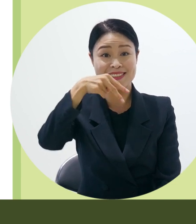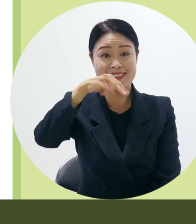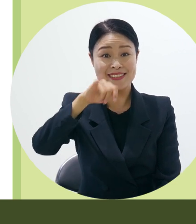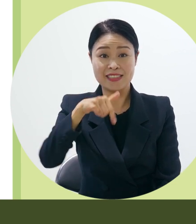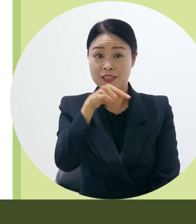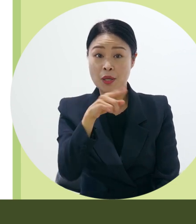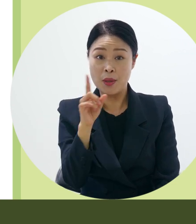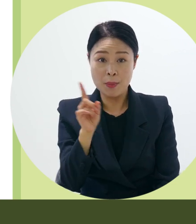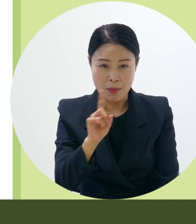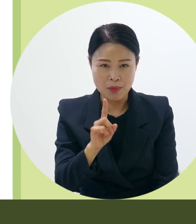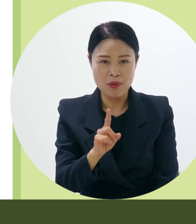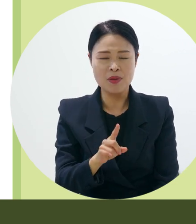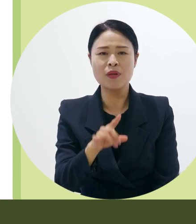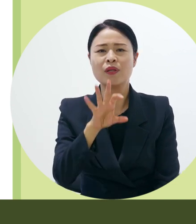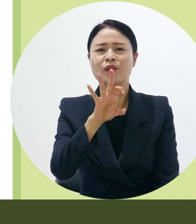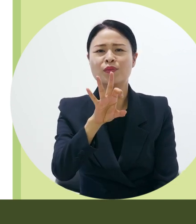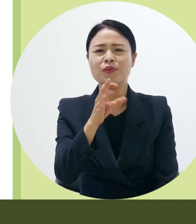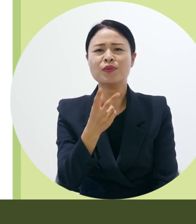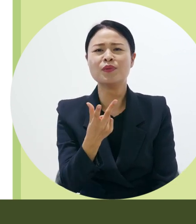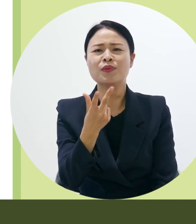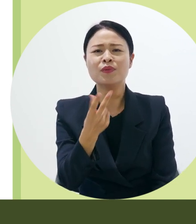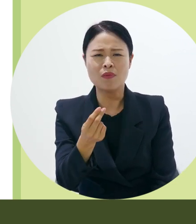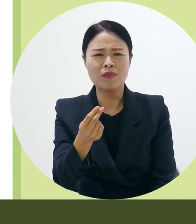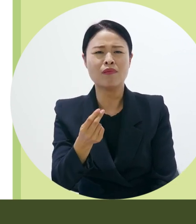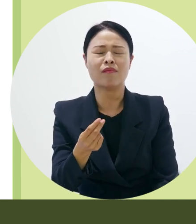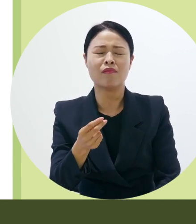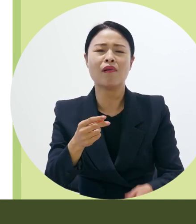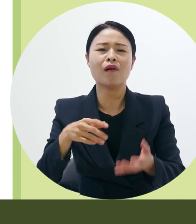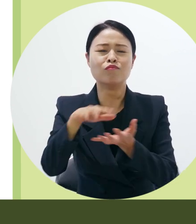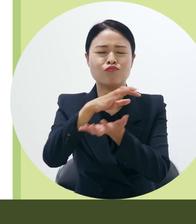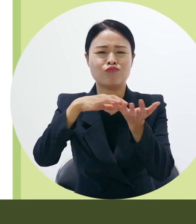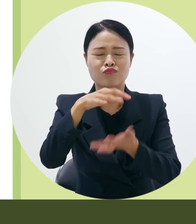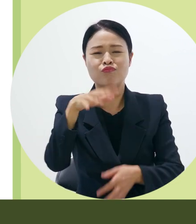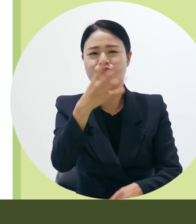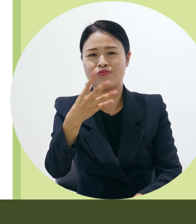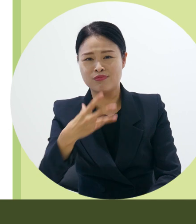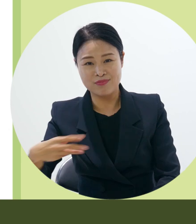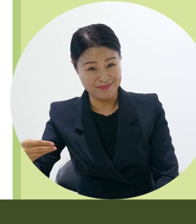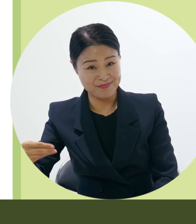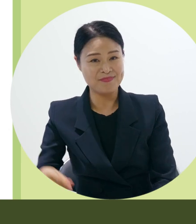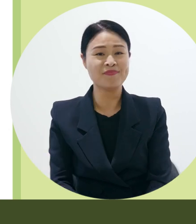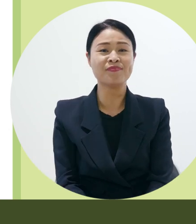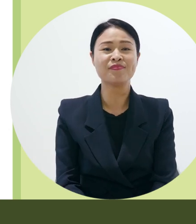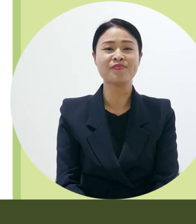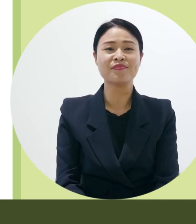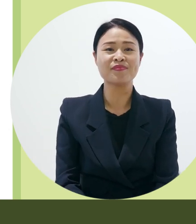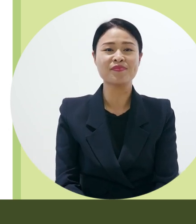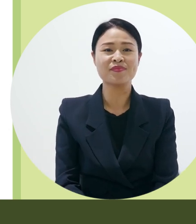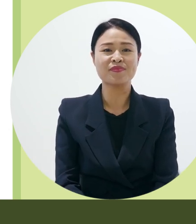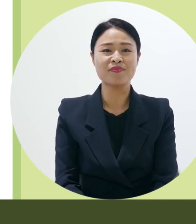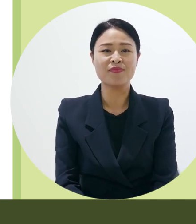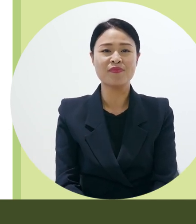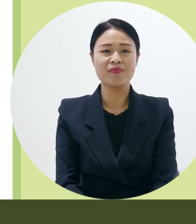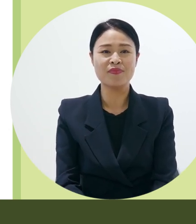수세식, 변소에 급수 장치를 하여 오물이 물에 씻겨 내려가게 처리하는 방식.